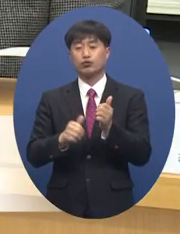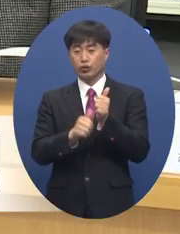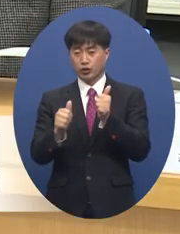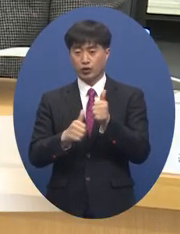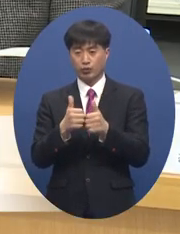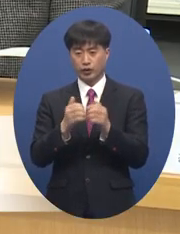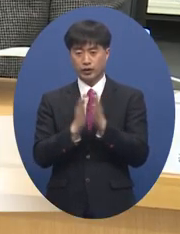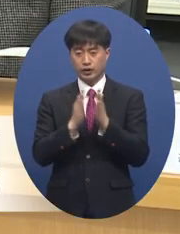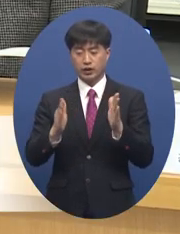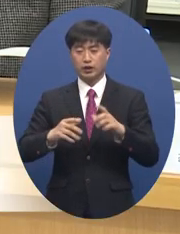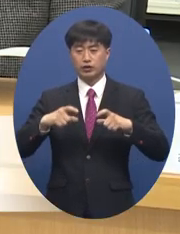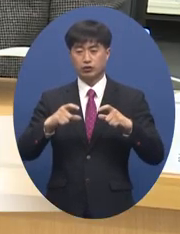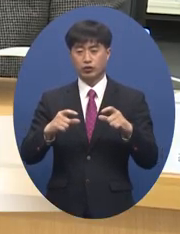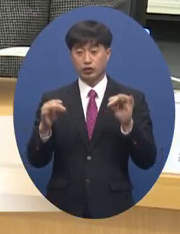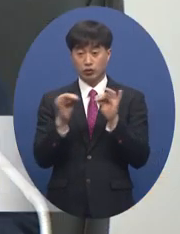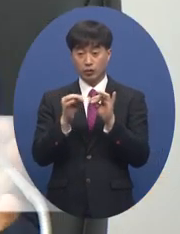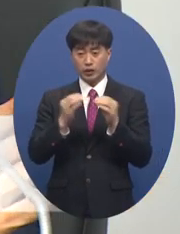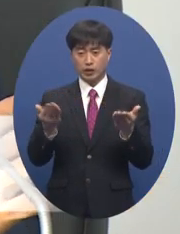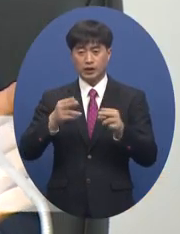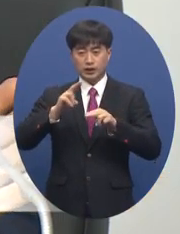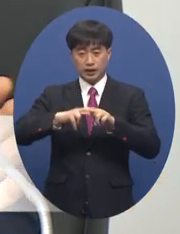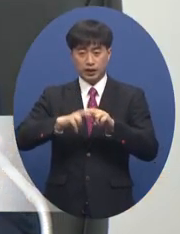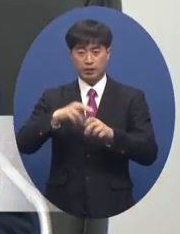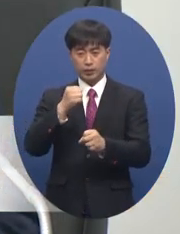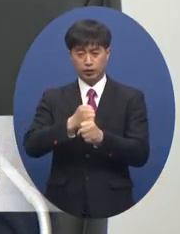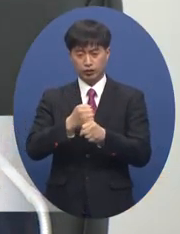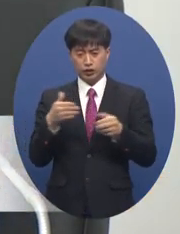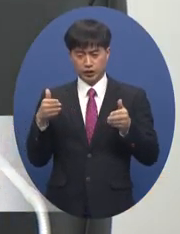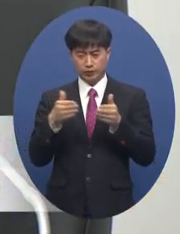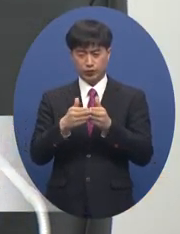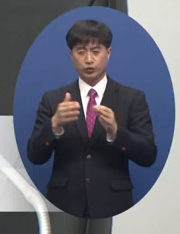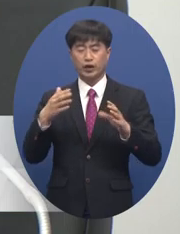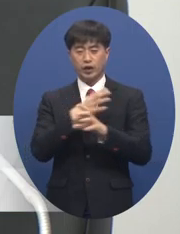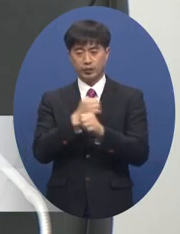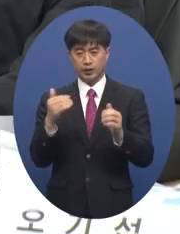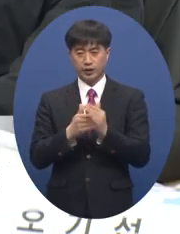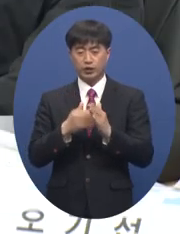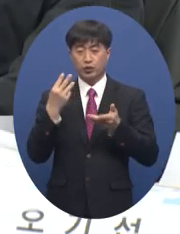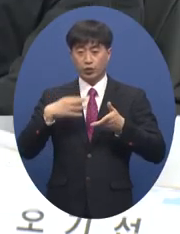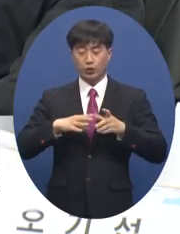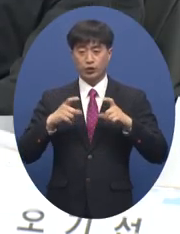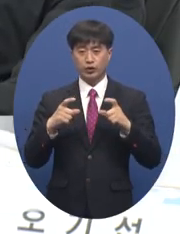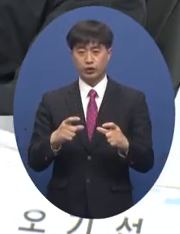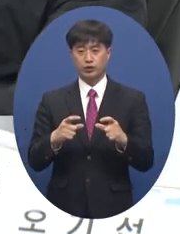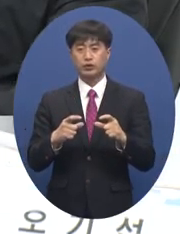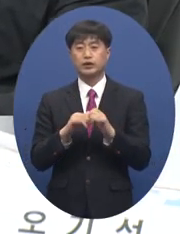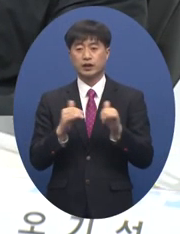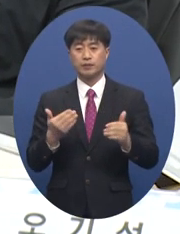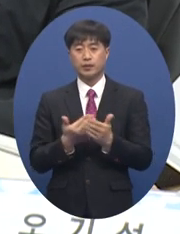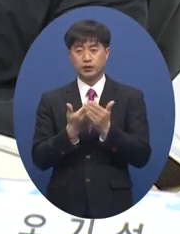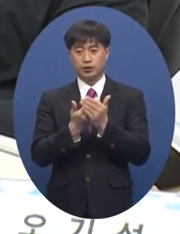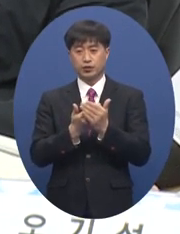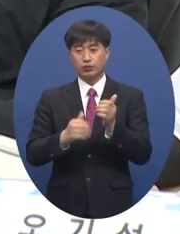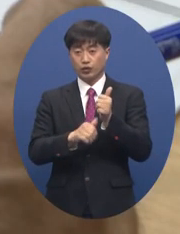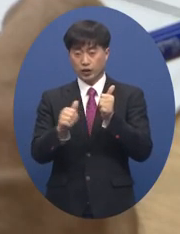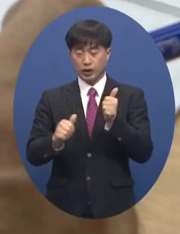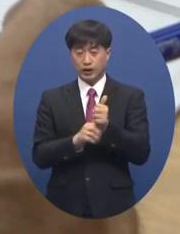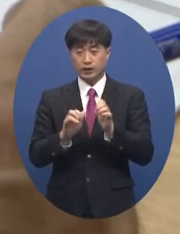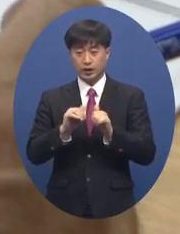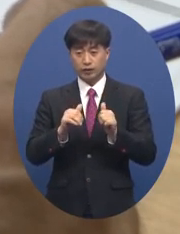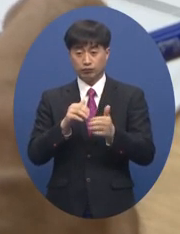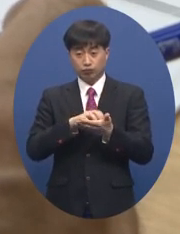열고 지역에 적합한 일자리 양성에 주력하기로 합의했습니다 경기로 지역 인적자원개발위원회 는